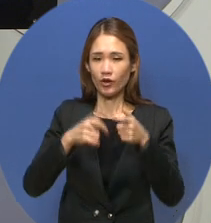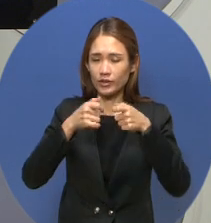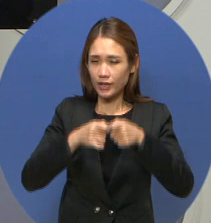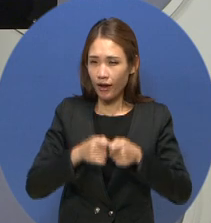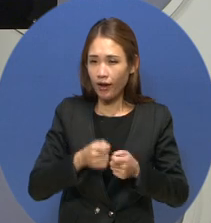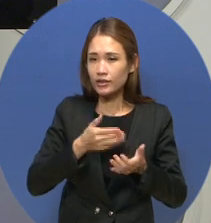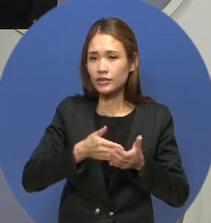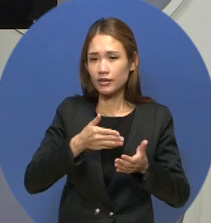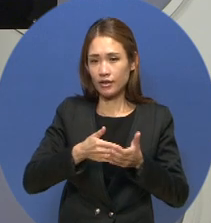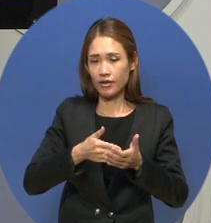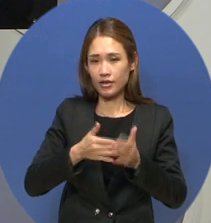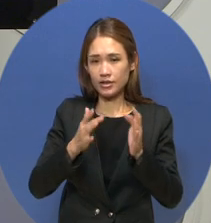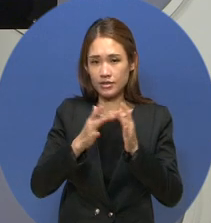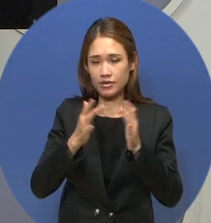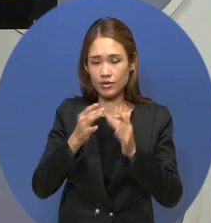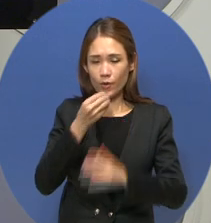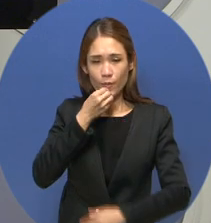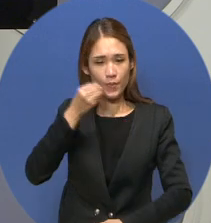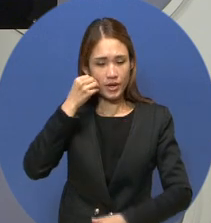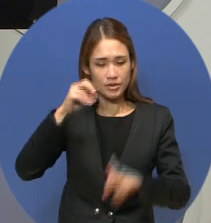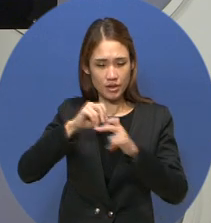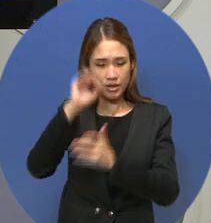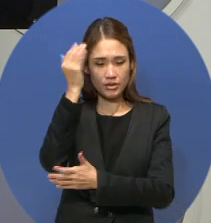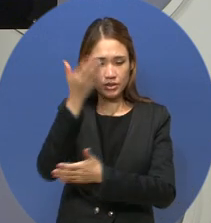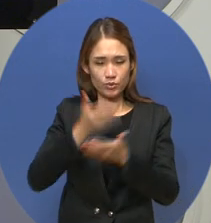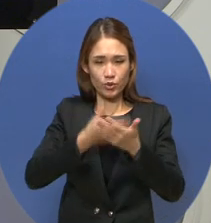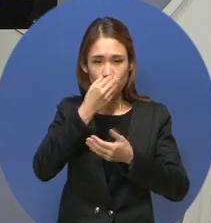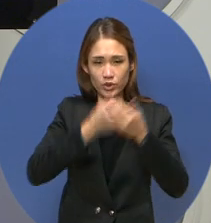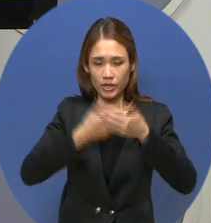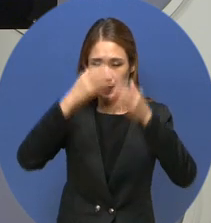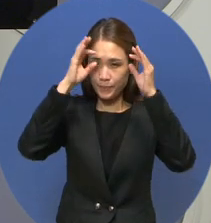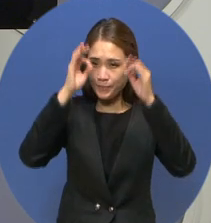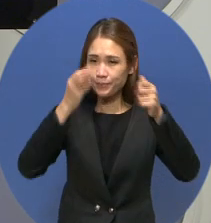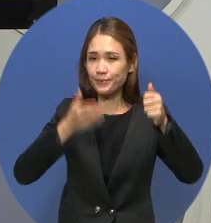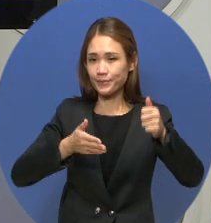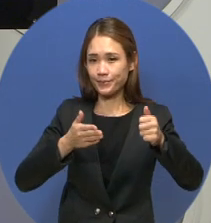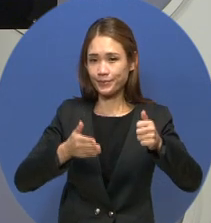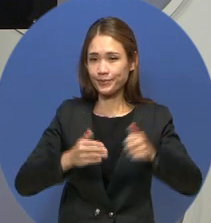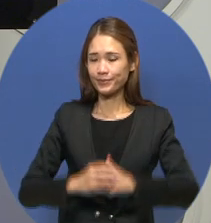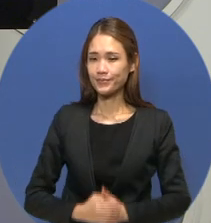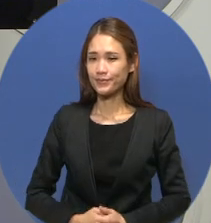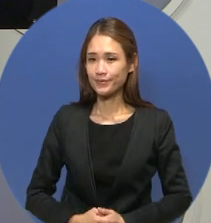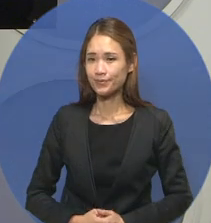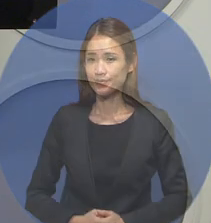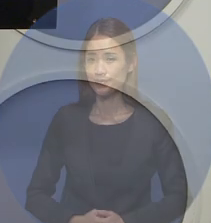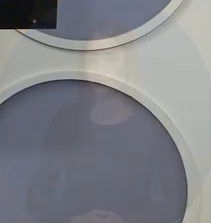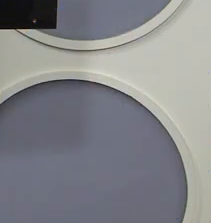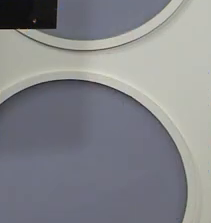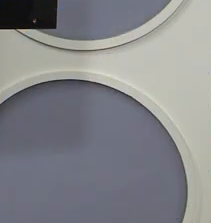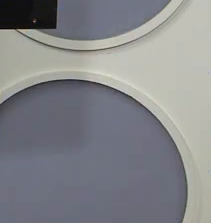사항은 외피 어느 홈페이지와 장애인 신문 복지 db 뉴스를 통해 확인할 수 있습니다